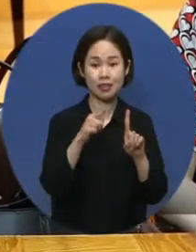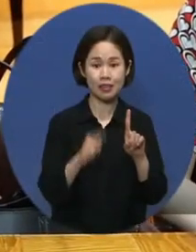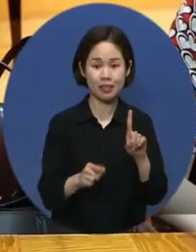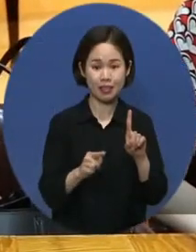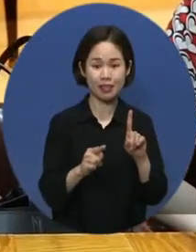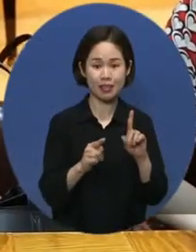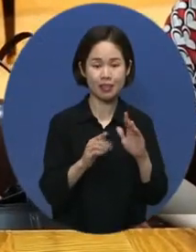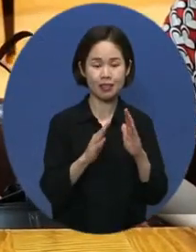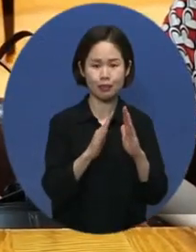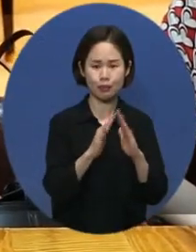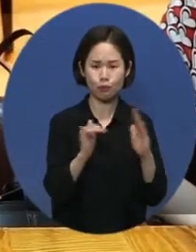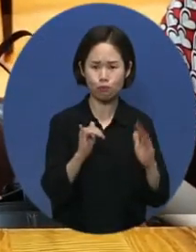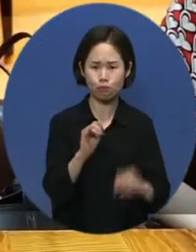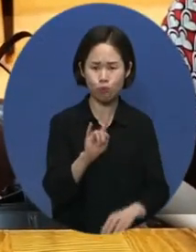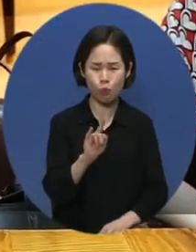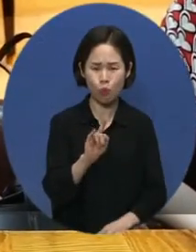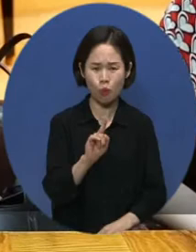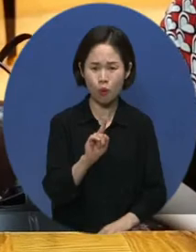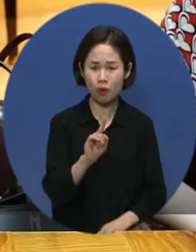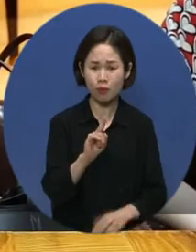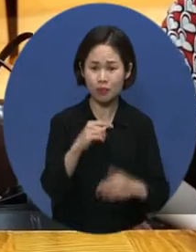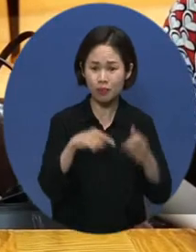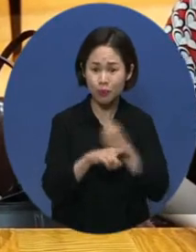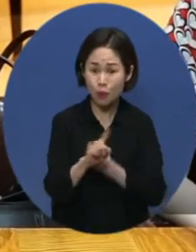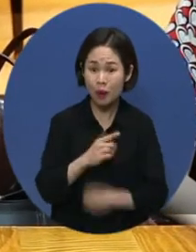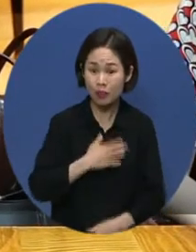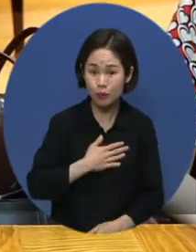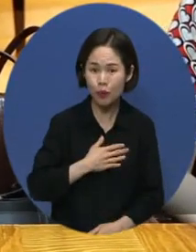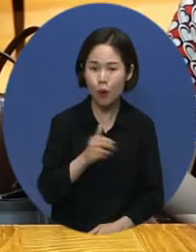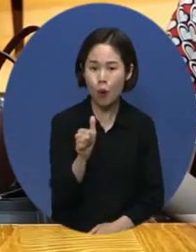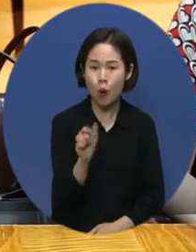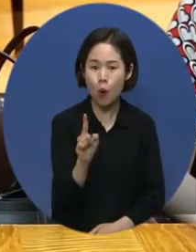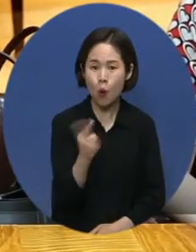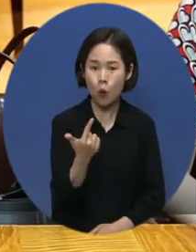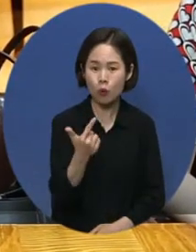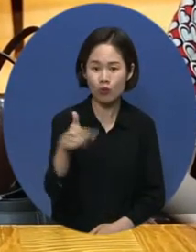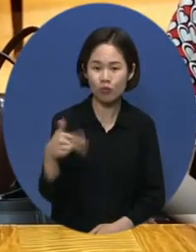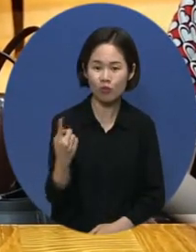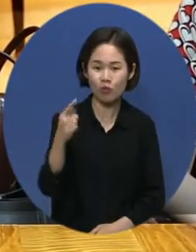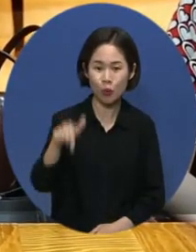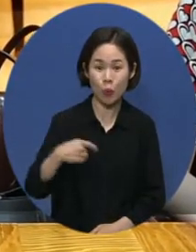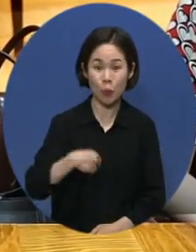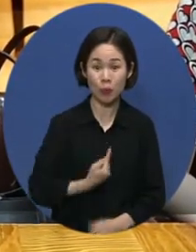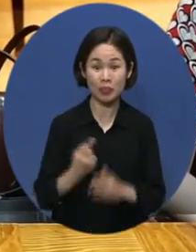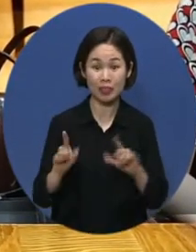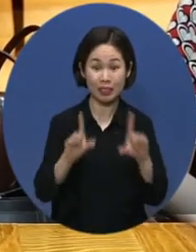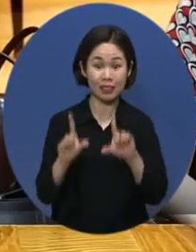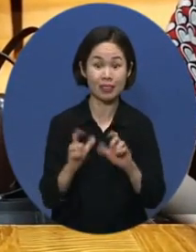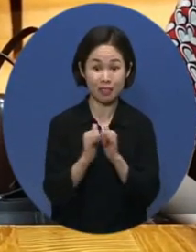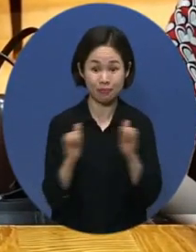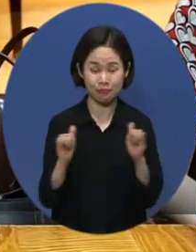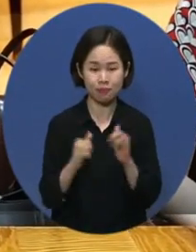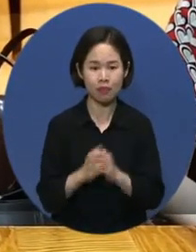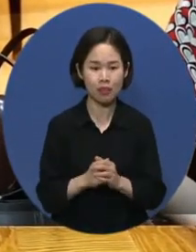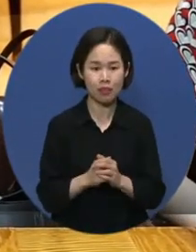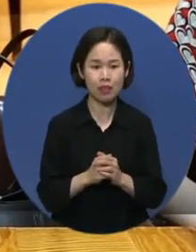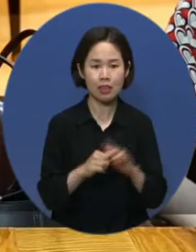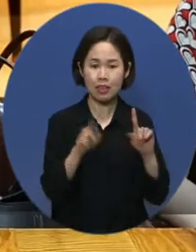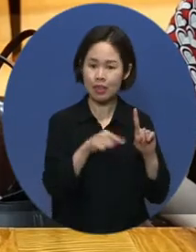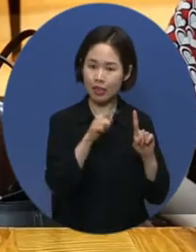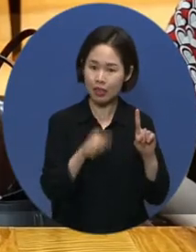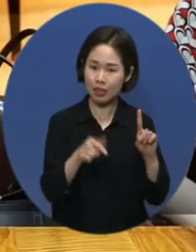머릿속에 이게 무슨 내용인지 잡혔죠? 혼족이에요, 혼족. 그쵸? 그러면 1인 가구 읽기 쉬운 자료를 만들